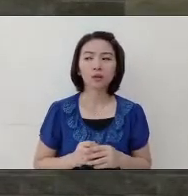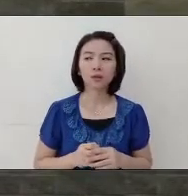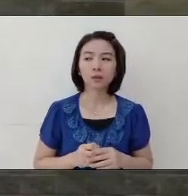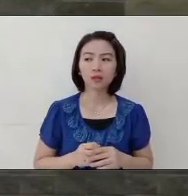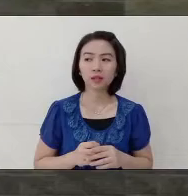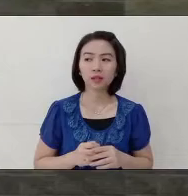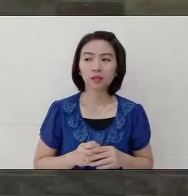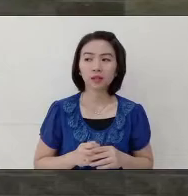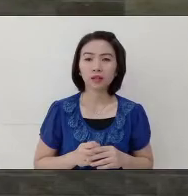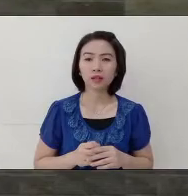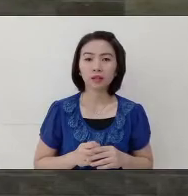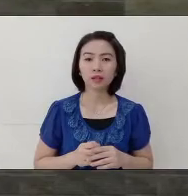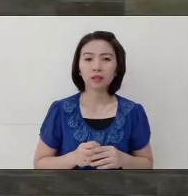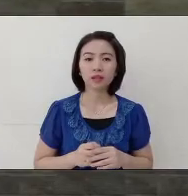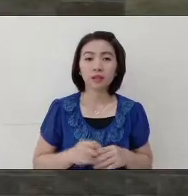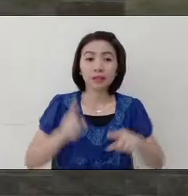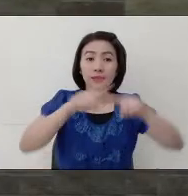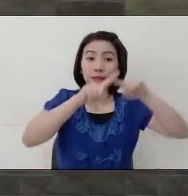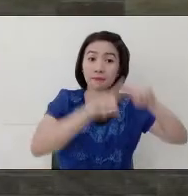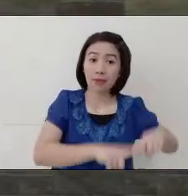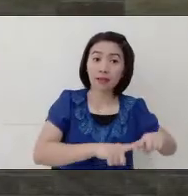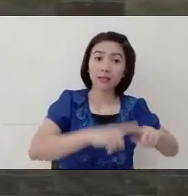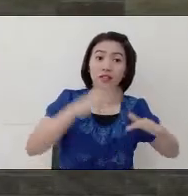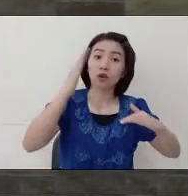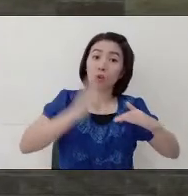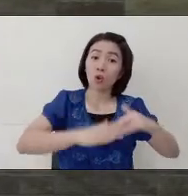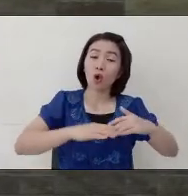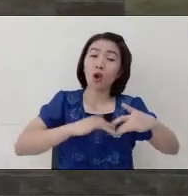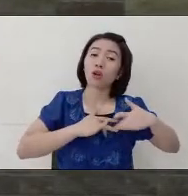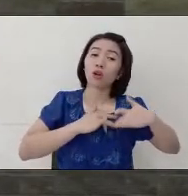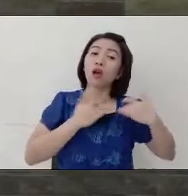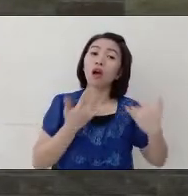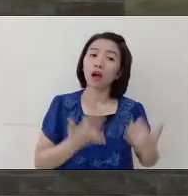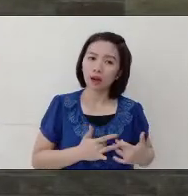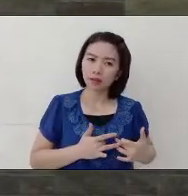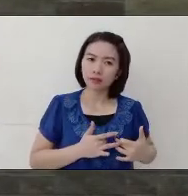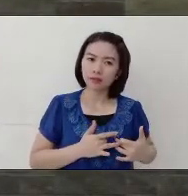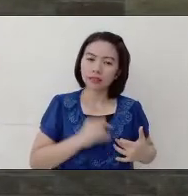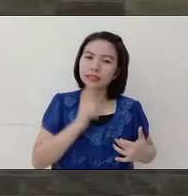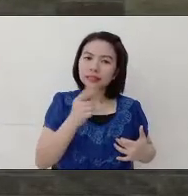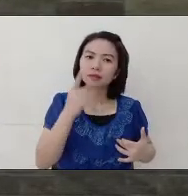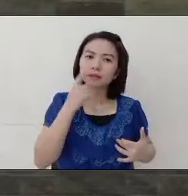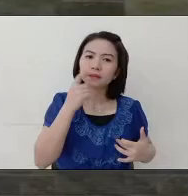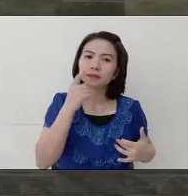can. Puso, hindi nguso, puso.